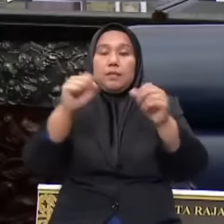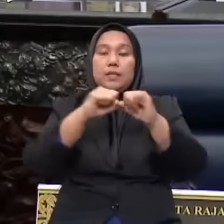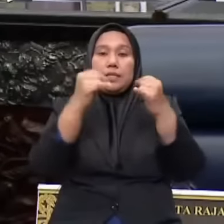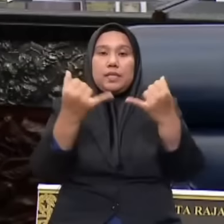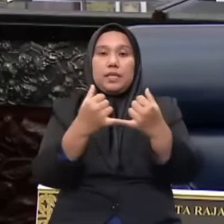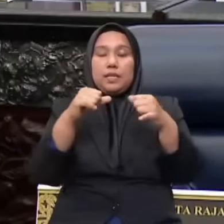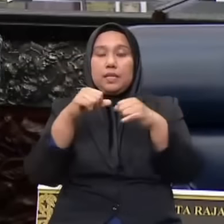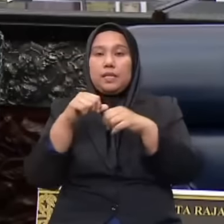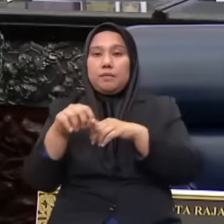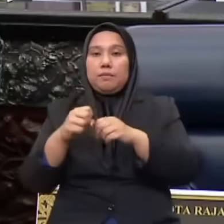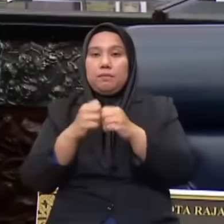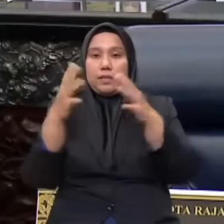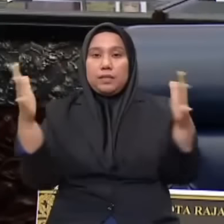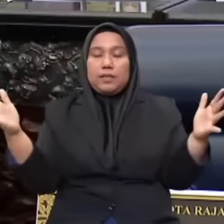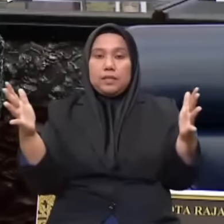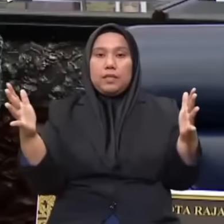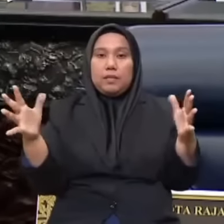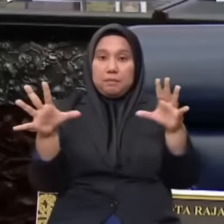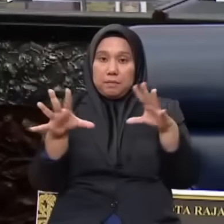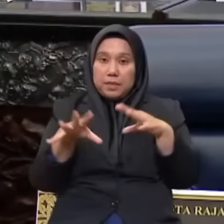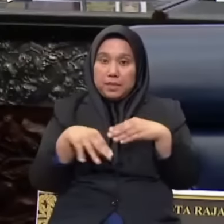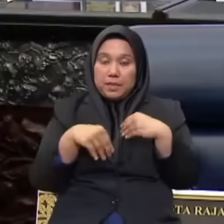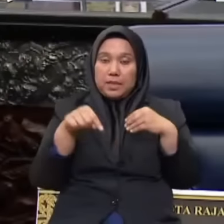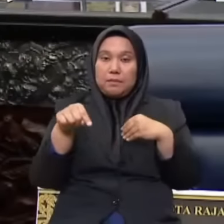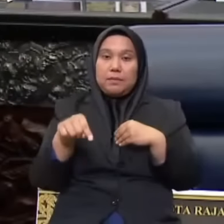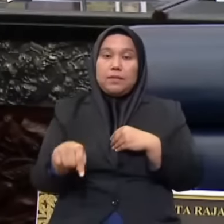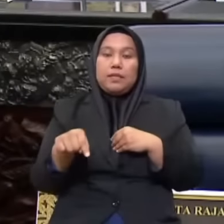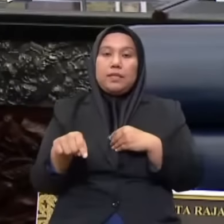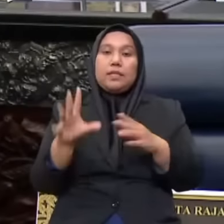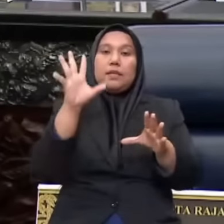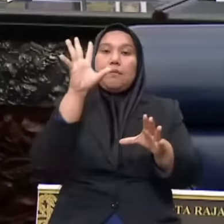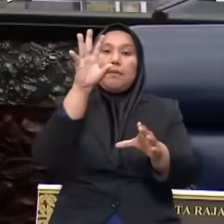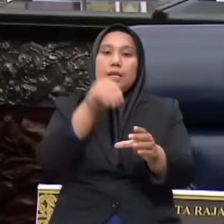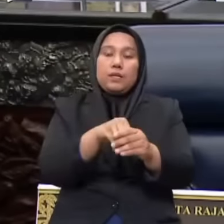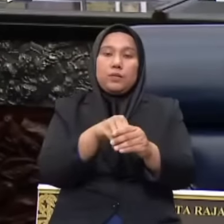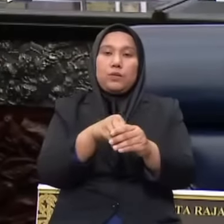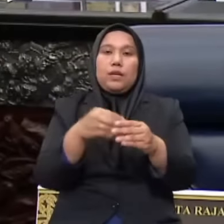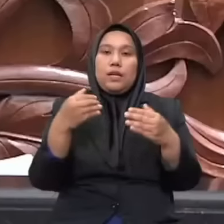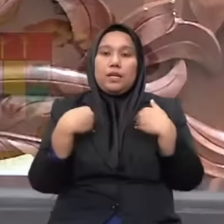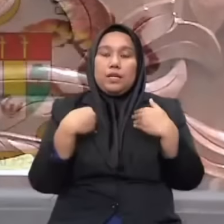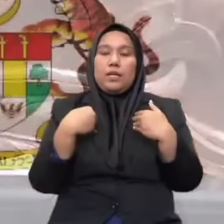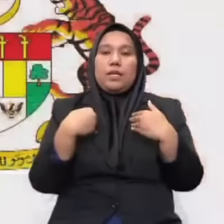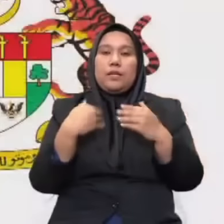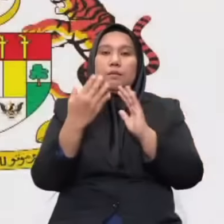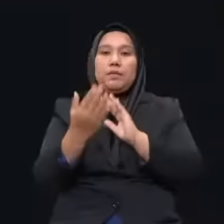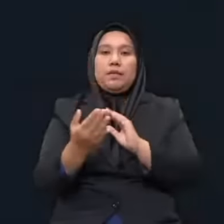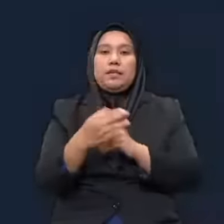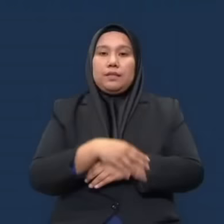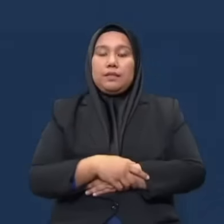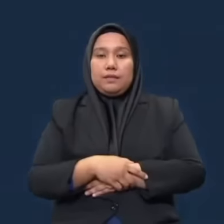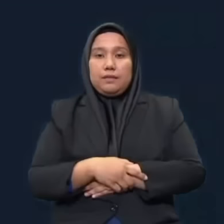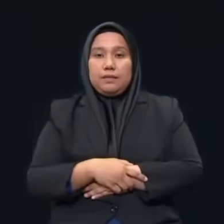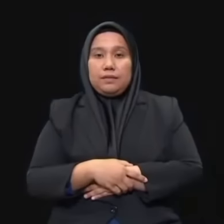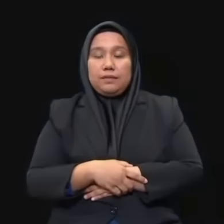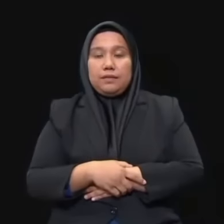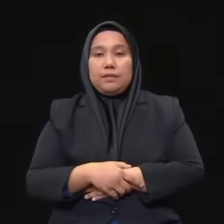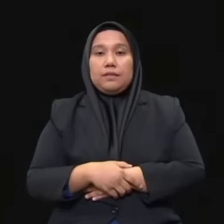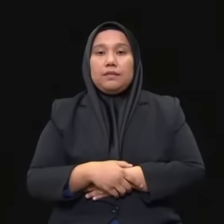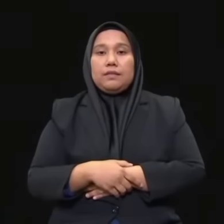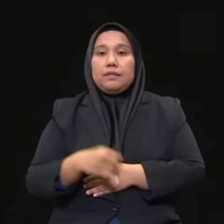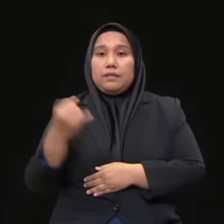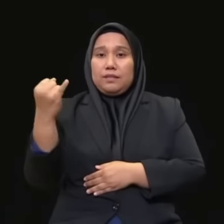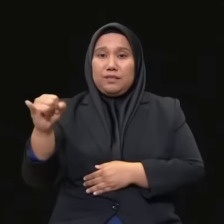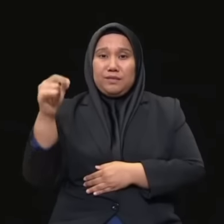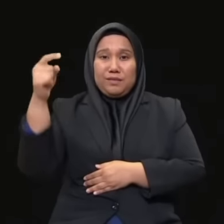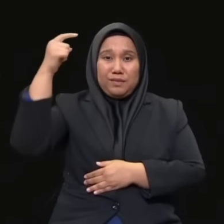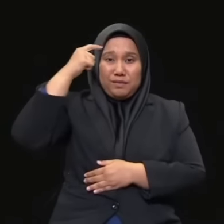kecualilah penerimanya termasuk daripada yang ada kat depan. Terima kasih. Ini buruk sangka. Buat, dia kata saya buat-buat tak tahu. Mana boleh buruk sangka